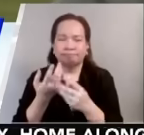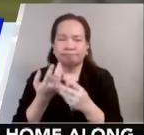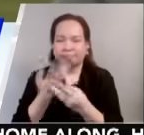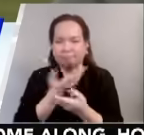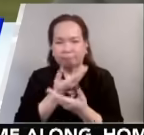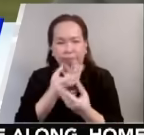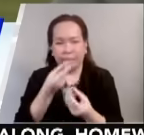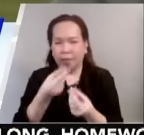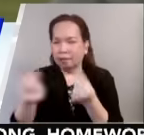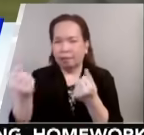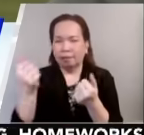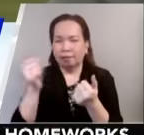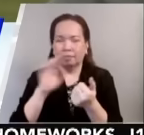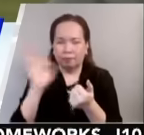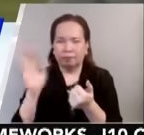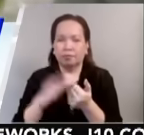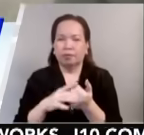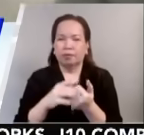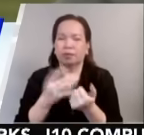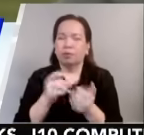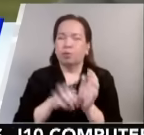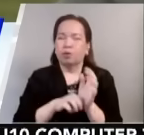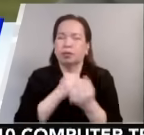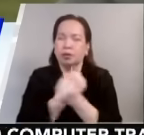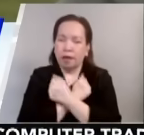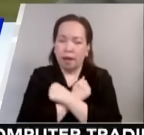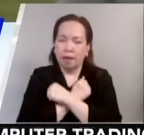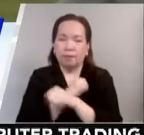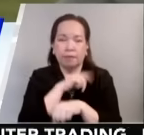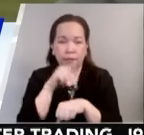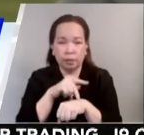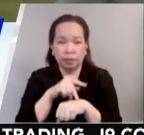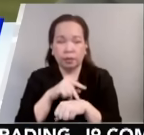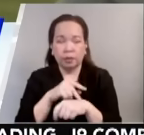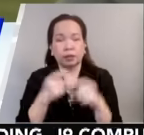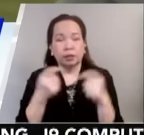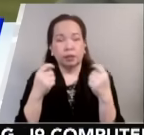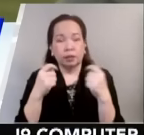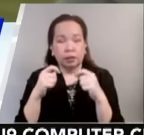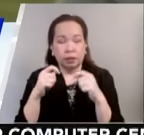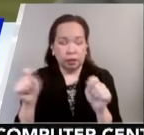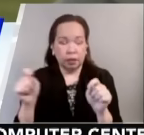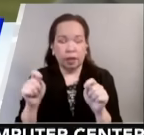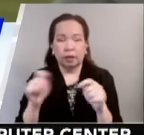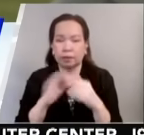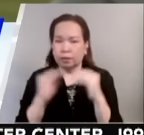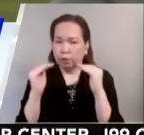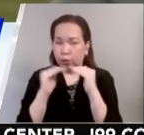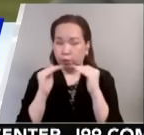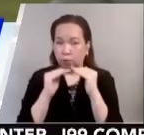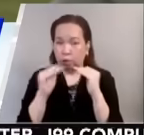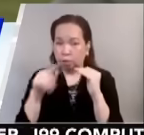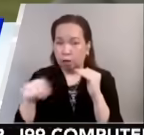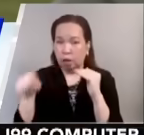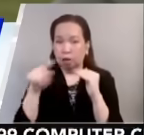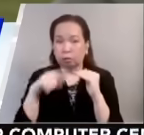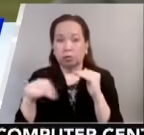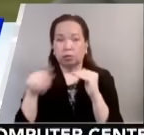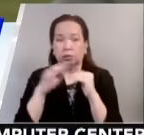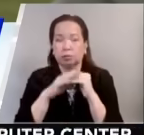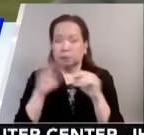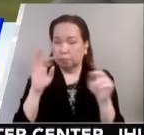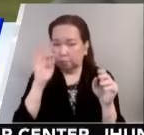yung ah pag strive na maging ano maging kapantay ng iba't ibang tao sa buong